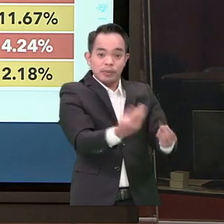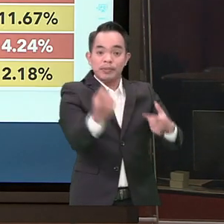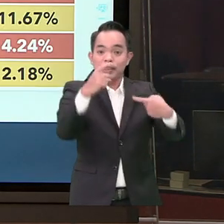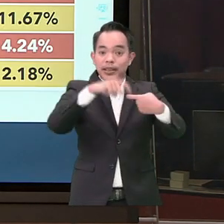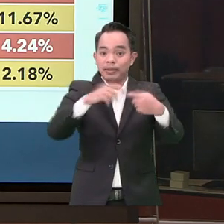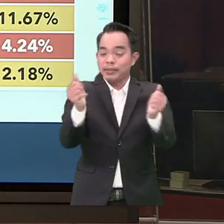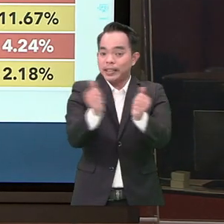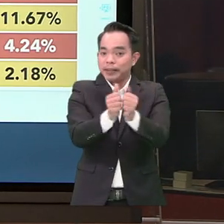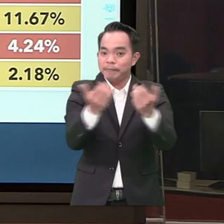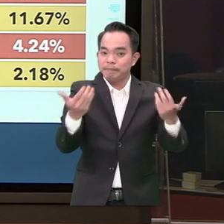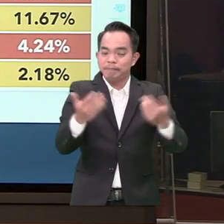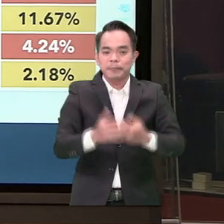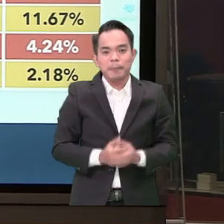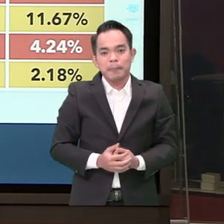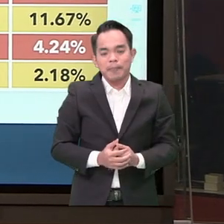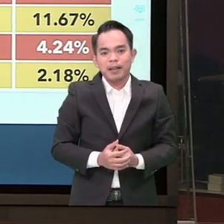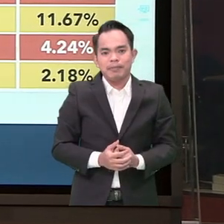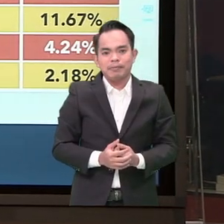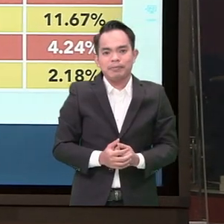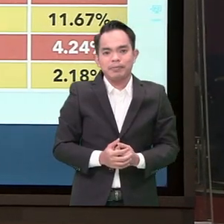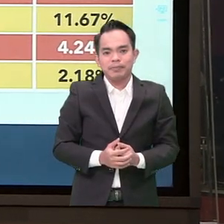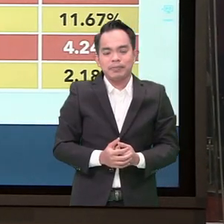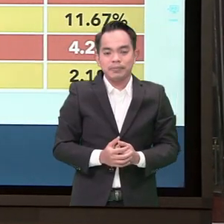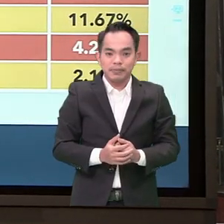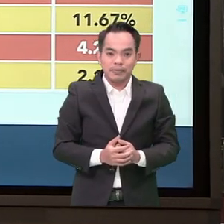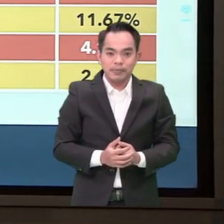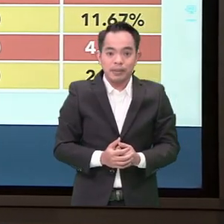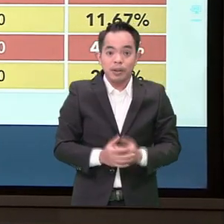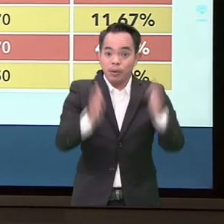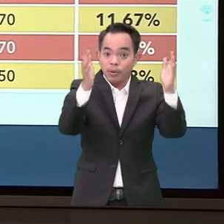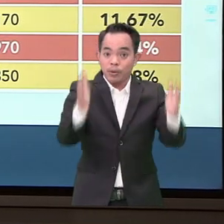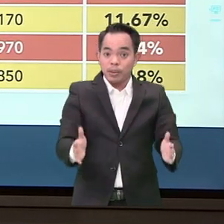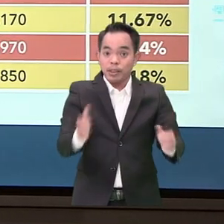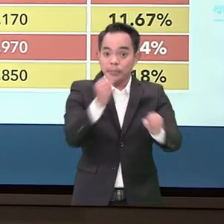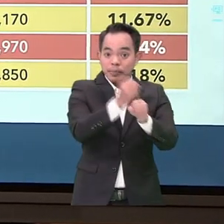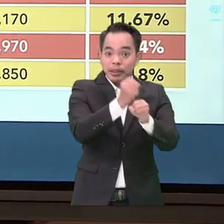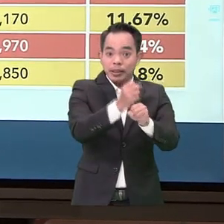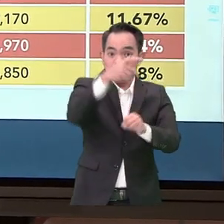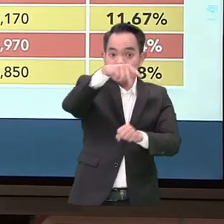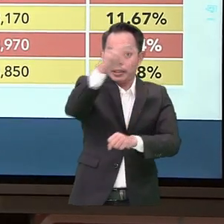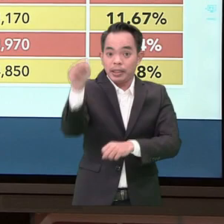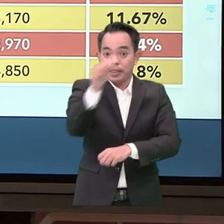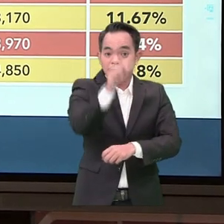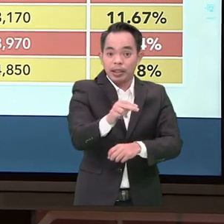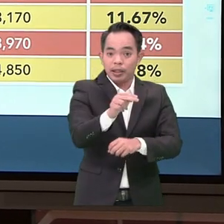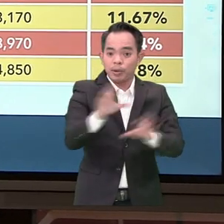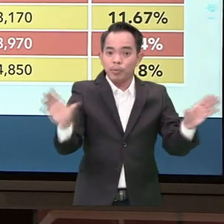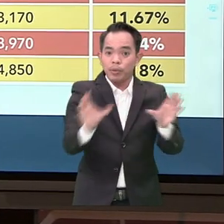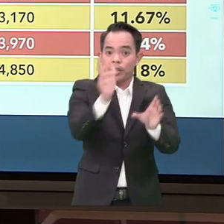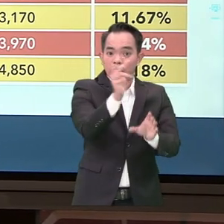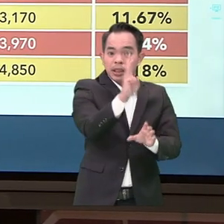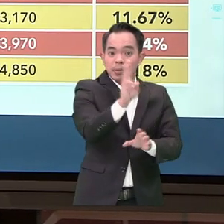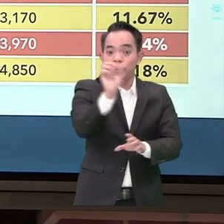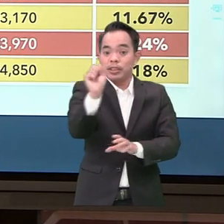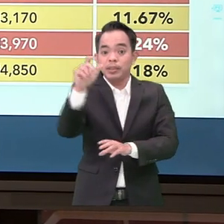dengan Adakah individu atau USB